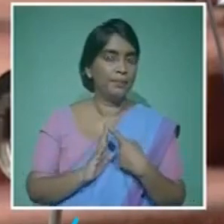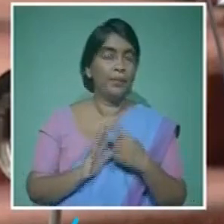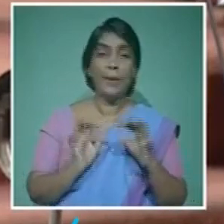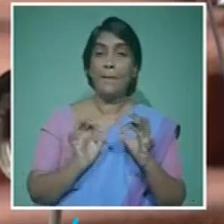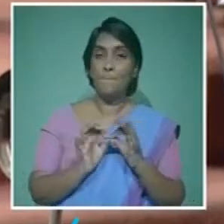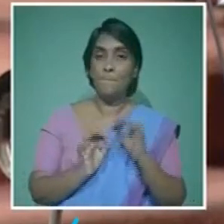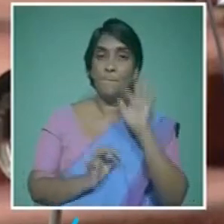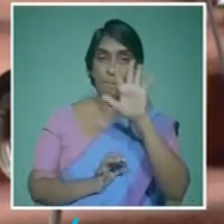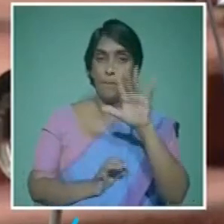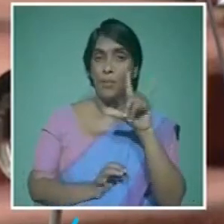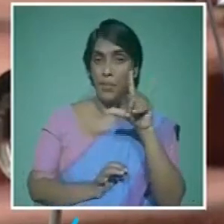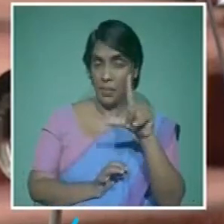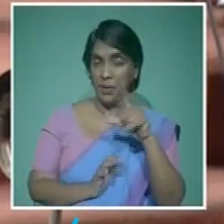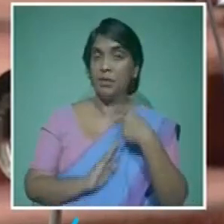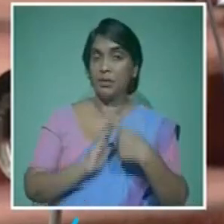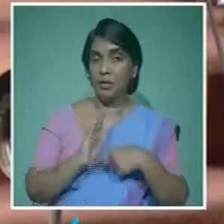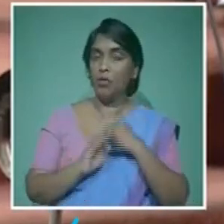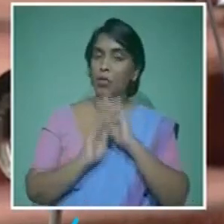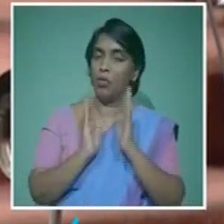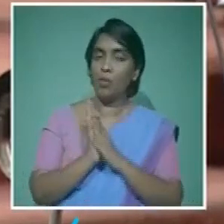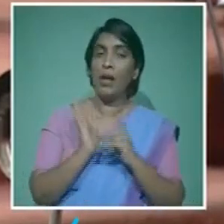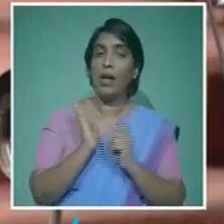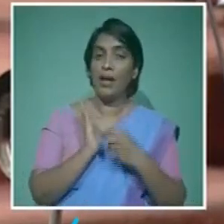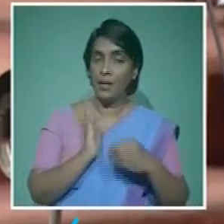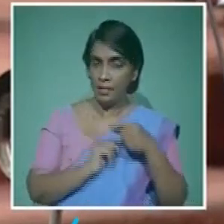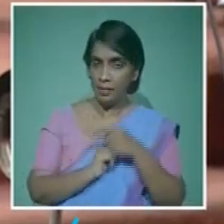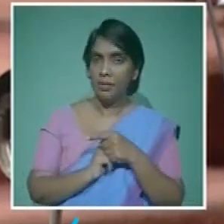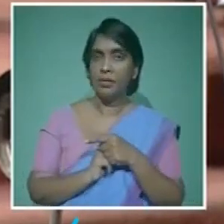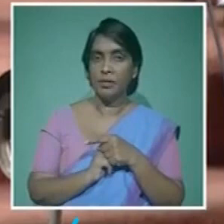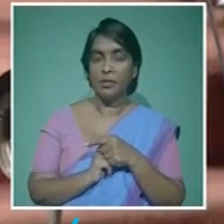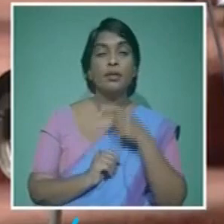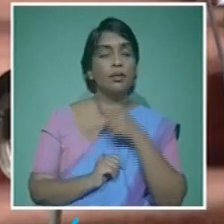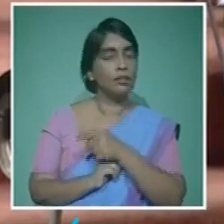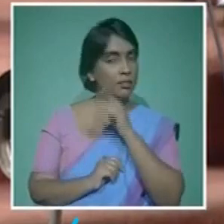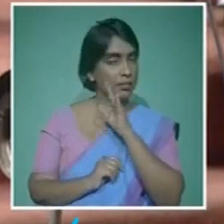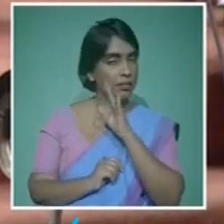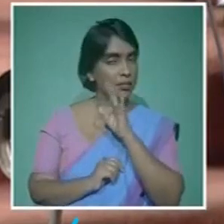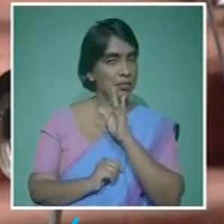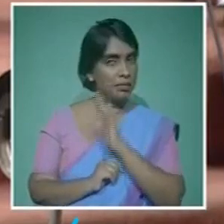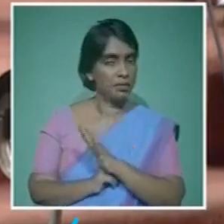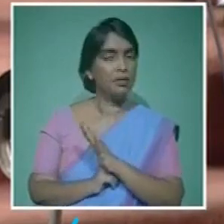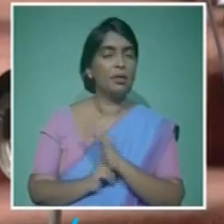51 பில்லியனுக்கு கூடுதலாக, அதில் இறையாண்மை கடனும் இருக்கின்றது